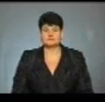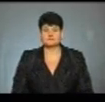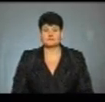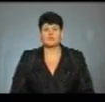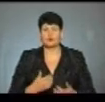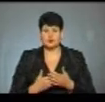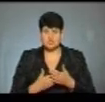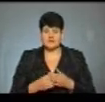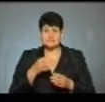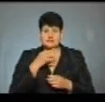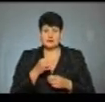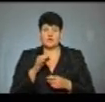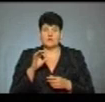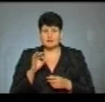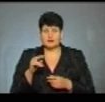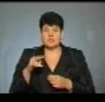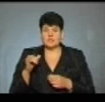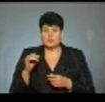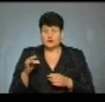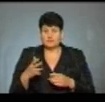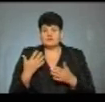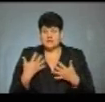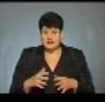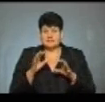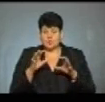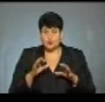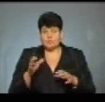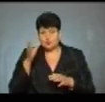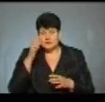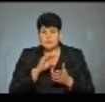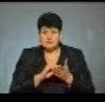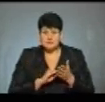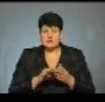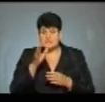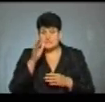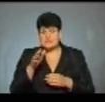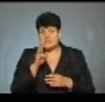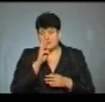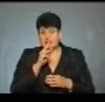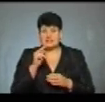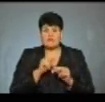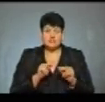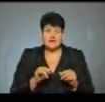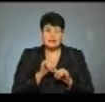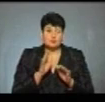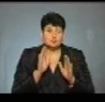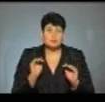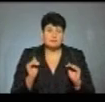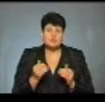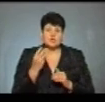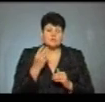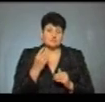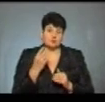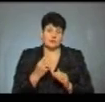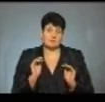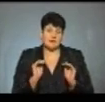Отже, як сказала Оксана Піхурко, у діючому законі про освіту вже вказано, що зарплата вчителя не може бути меншою 3 мінімальних. Проблема лише